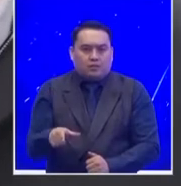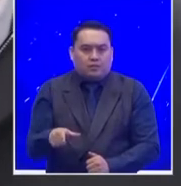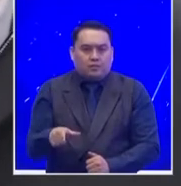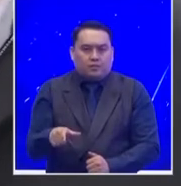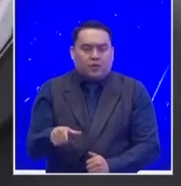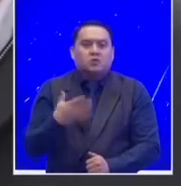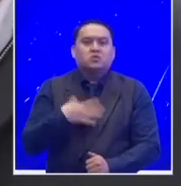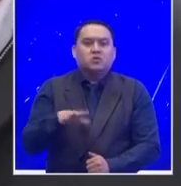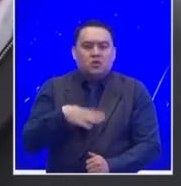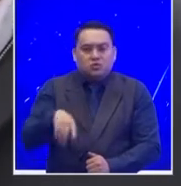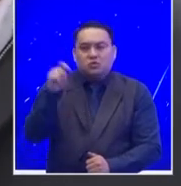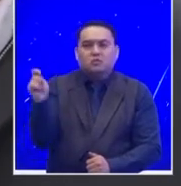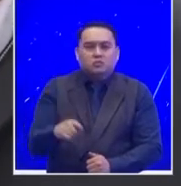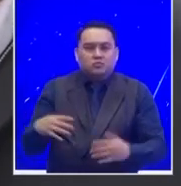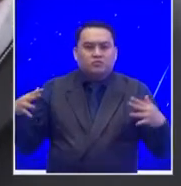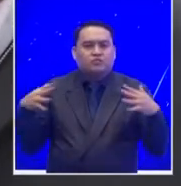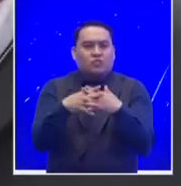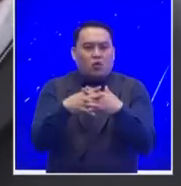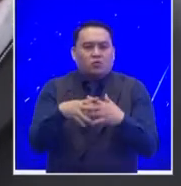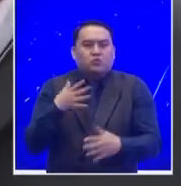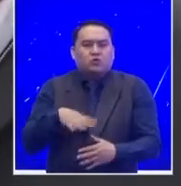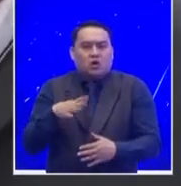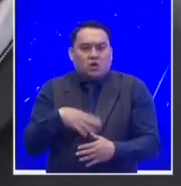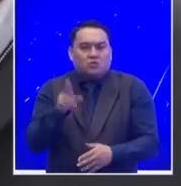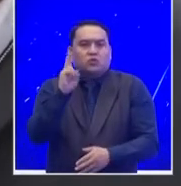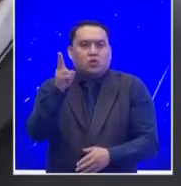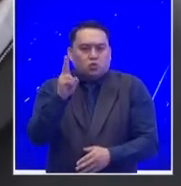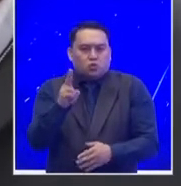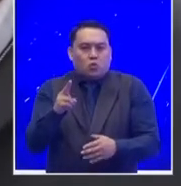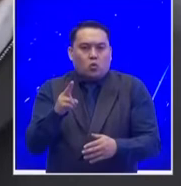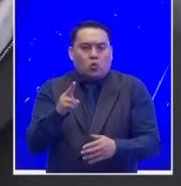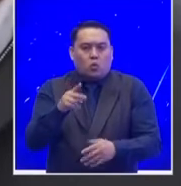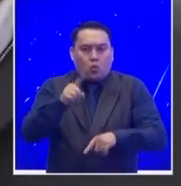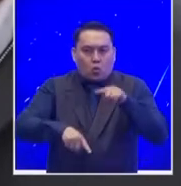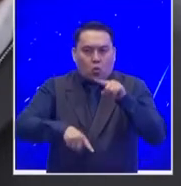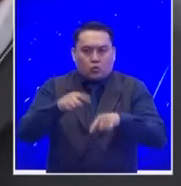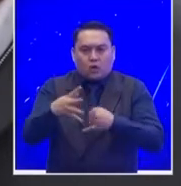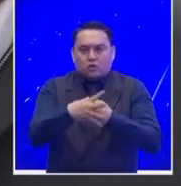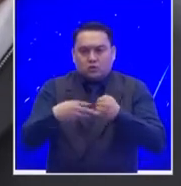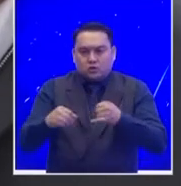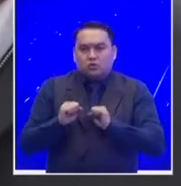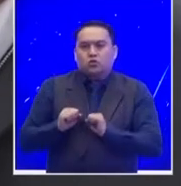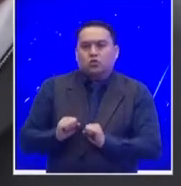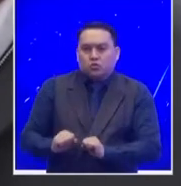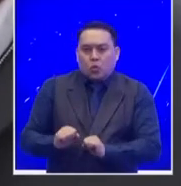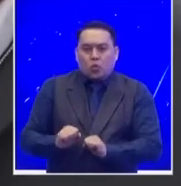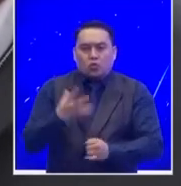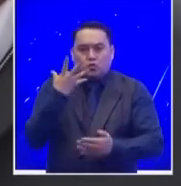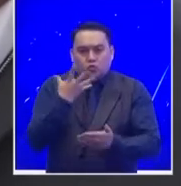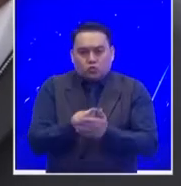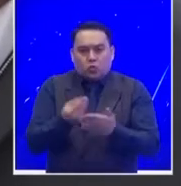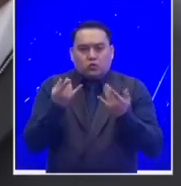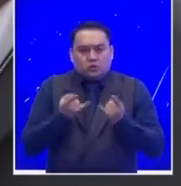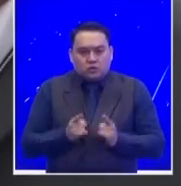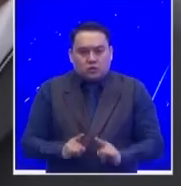не үшін соғысы батыр, кім үшін соғысы батыр, өзінің ата мекені үшін, өзінің туып өскен жері үшін,